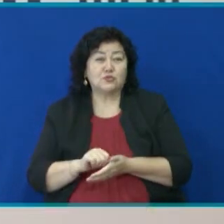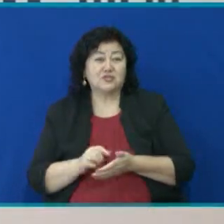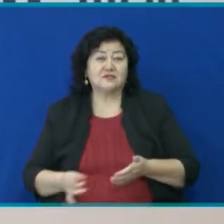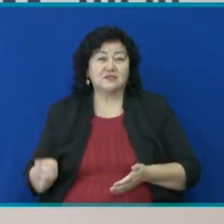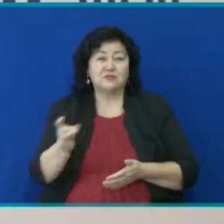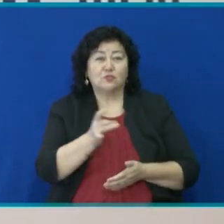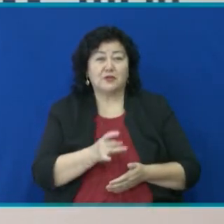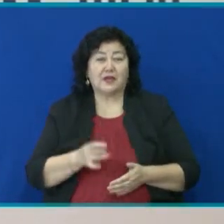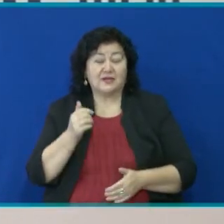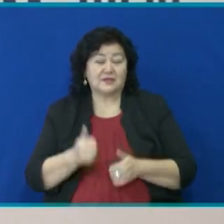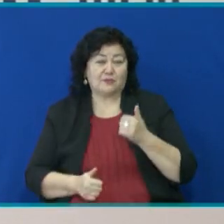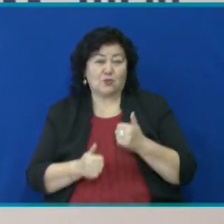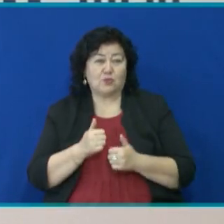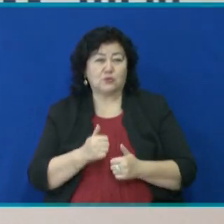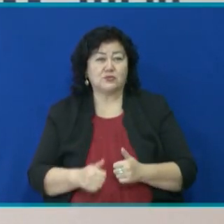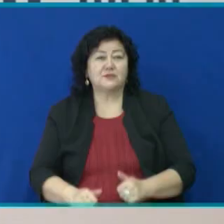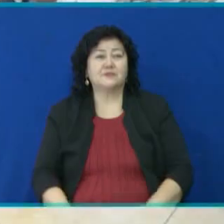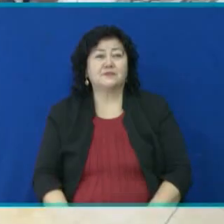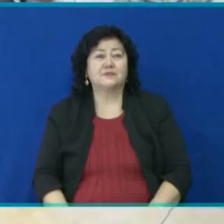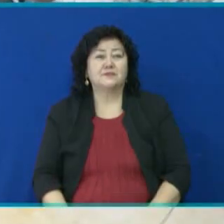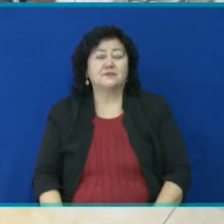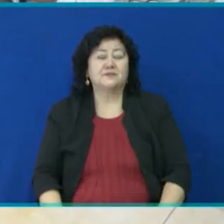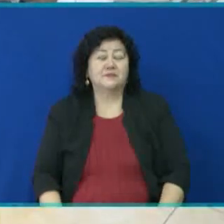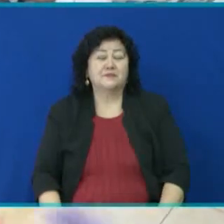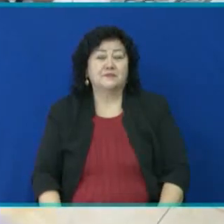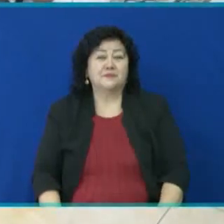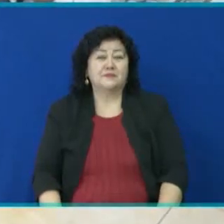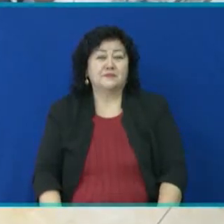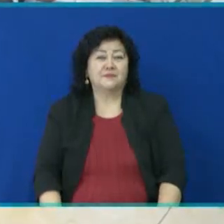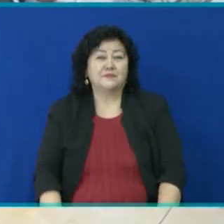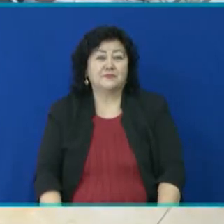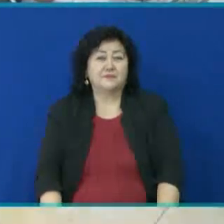конкурсе. Малика Мухтарова, Арайла Малиханова, Айдос Айткалиев, телеканал «Семей».